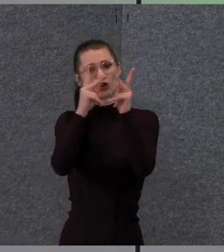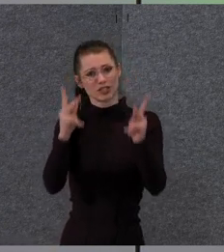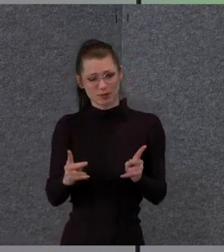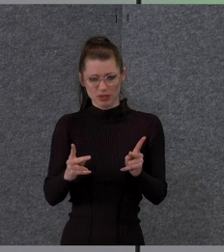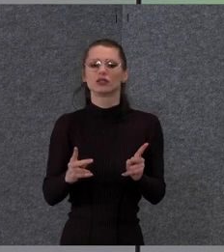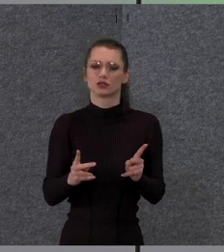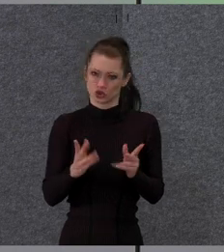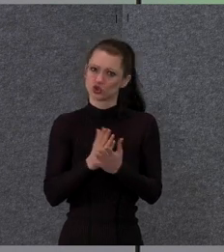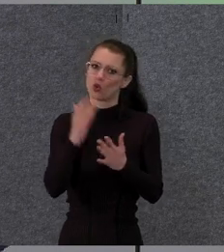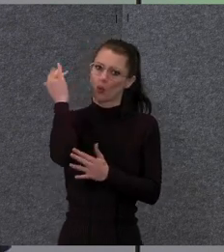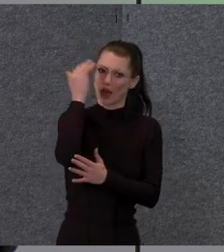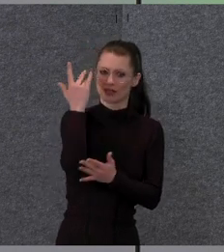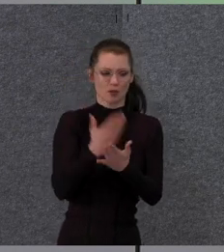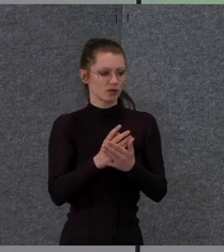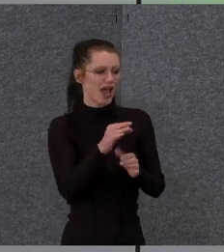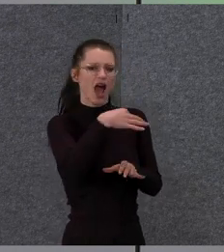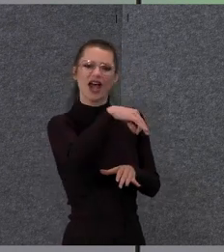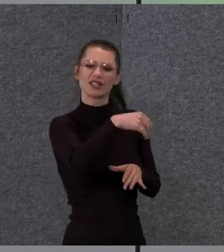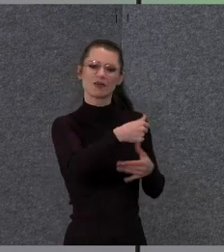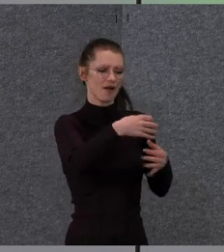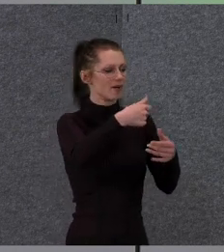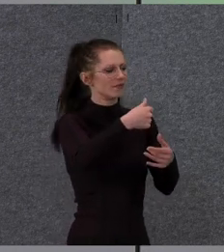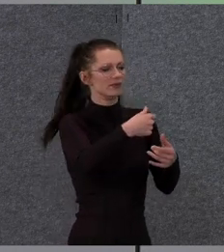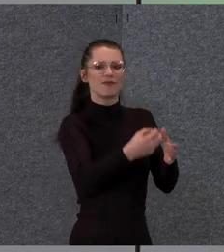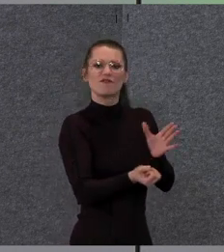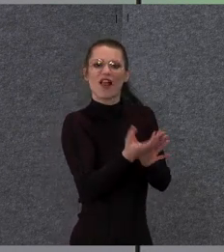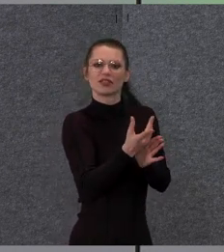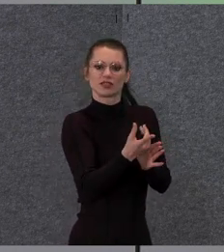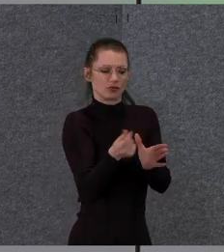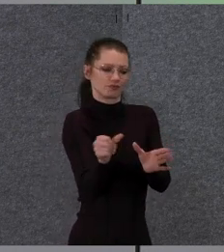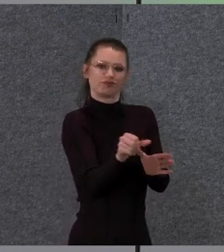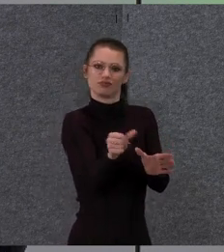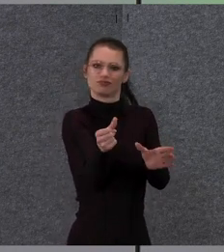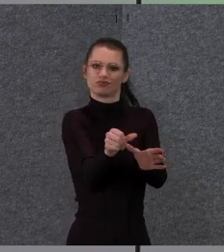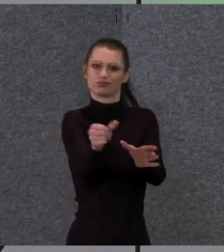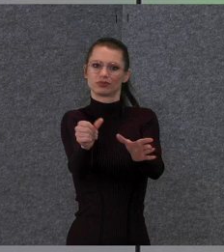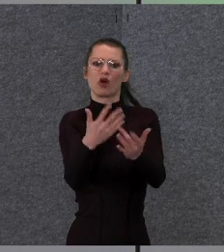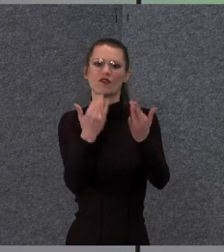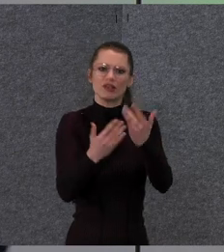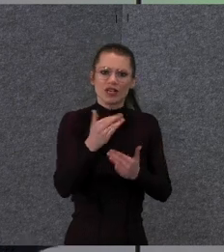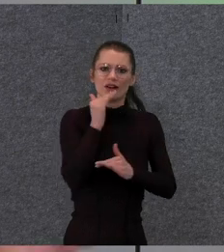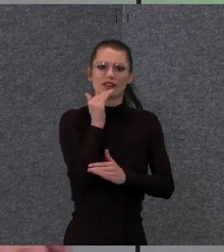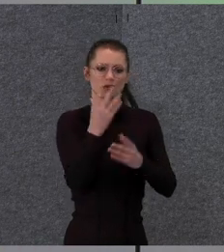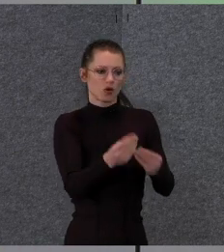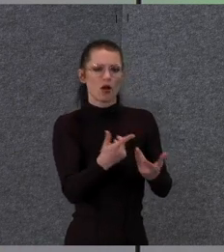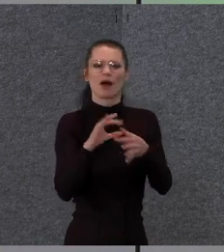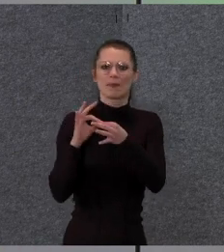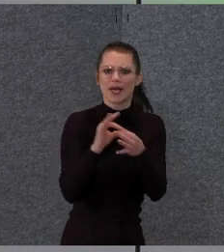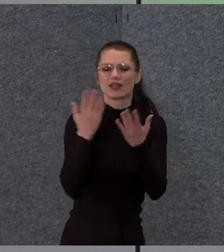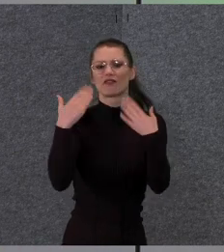um einzelne Pflanzen punktgenau zu bewässern, automatisch berechnet, wie viel das sein muss, abhängig von